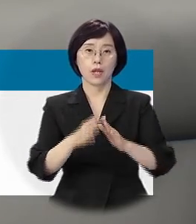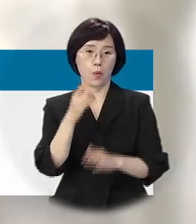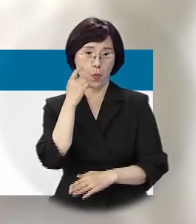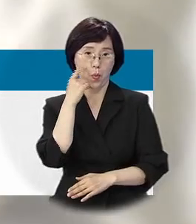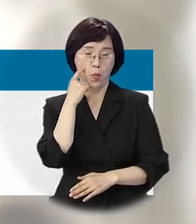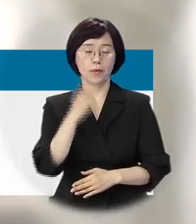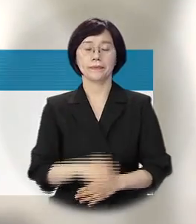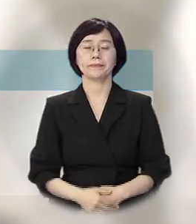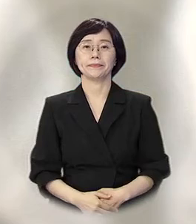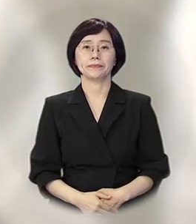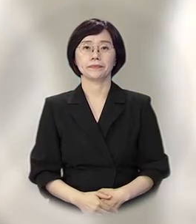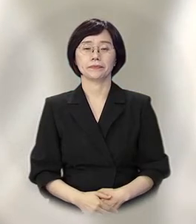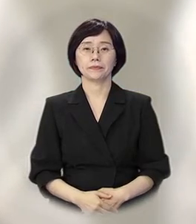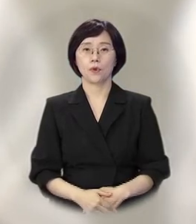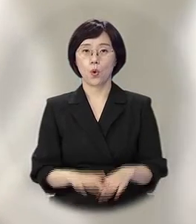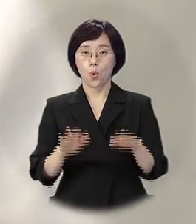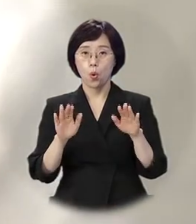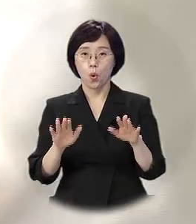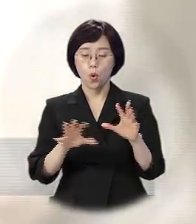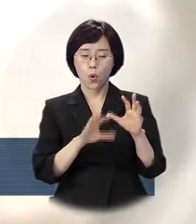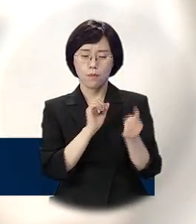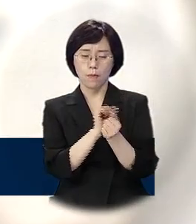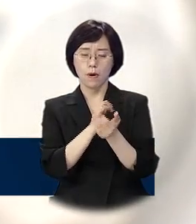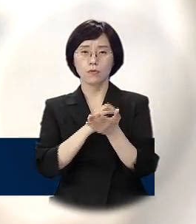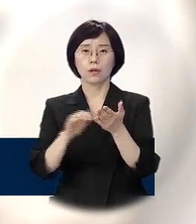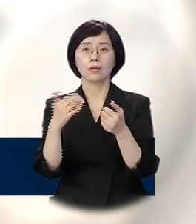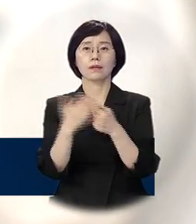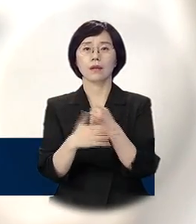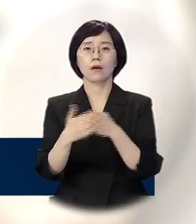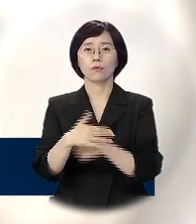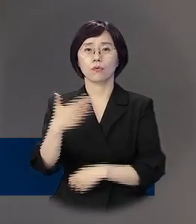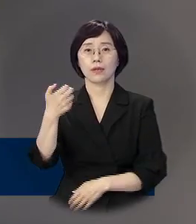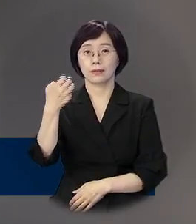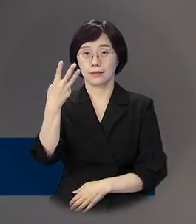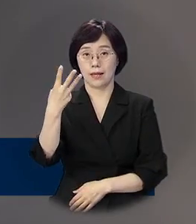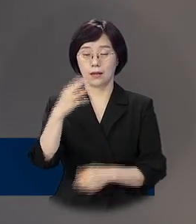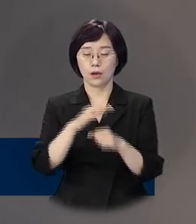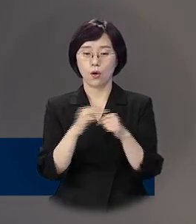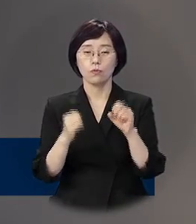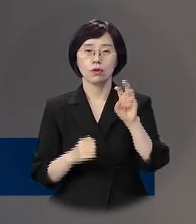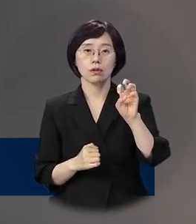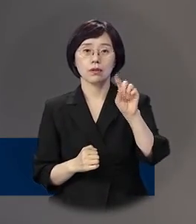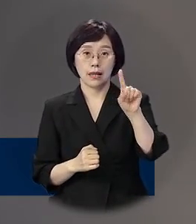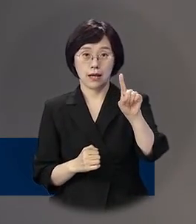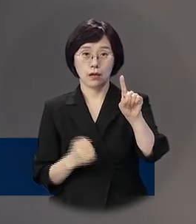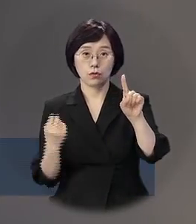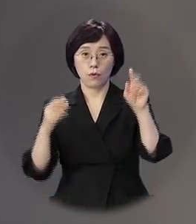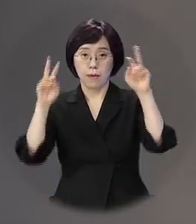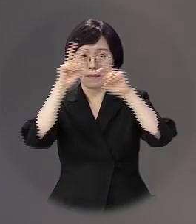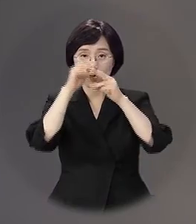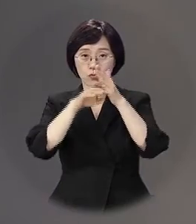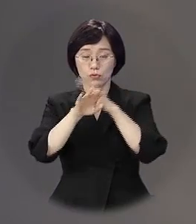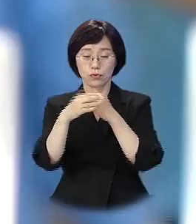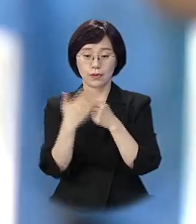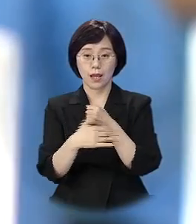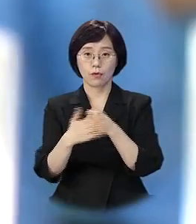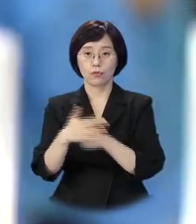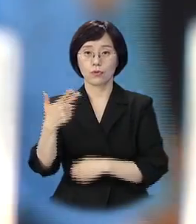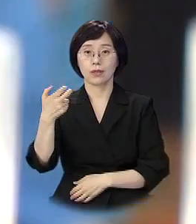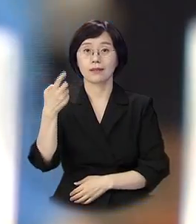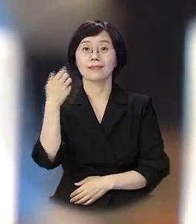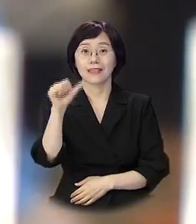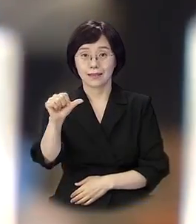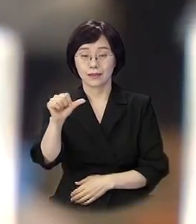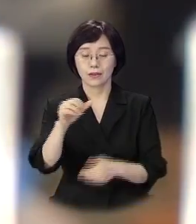따서 오늘 지역을 콘 알고 신규 확진 저는 대구 일은 3명 경복 31명이 고 0시 이후 대구 일은